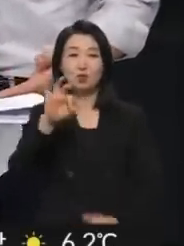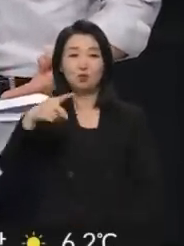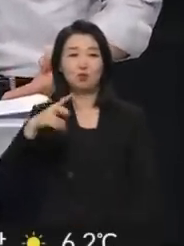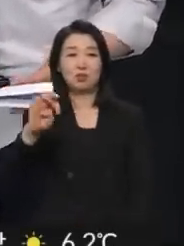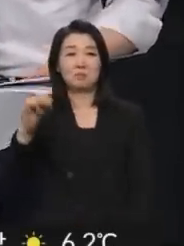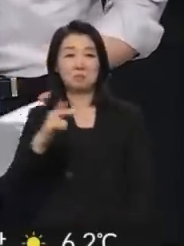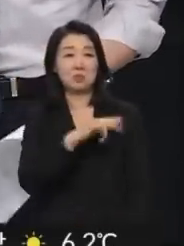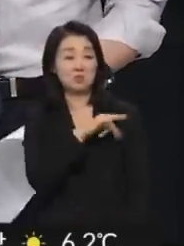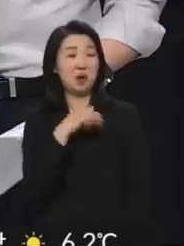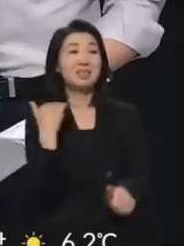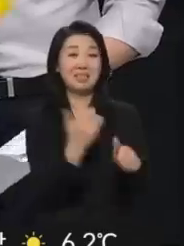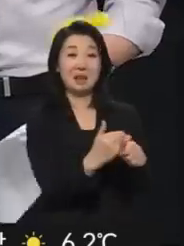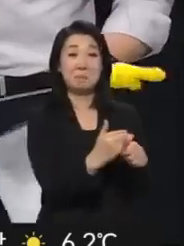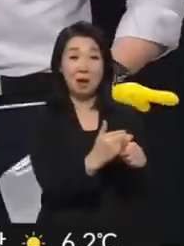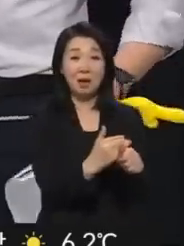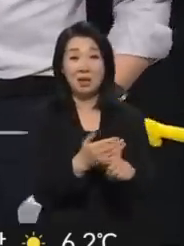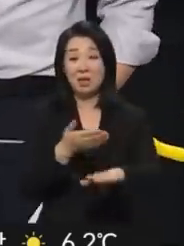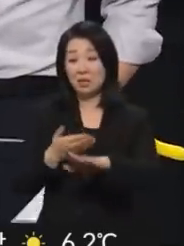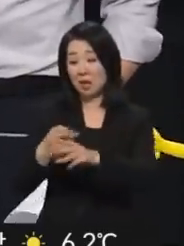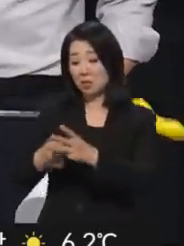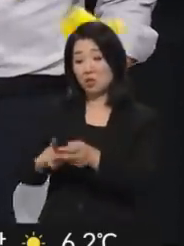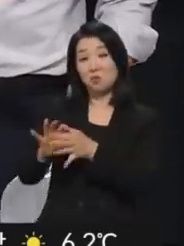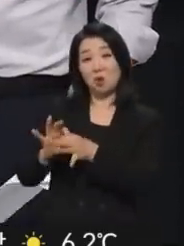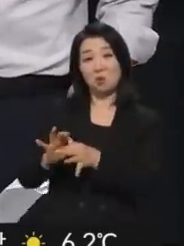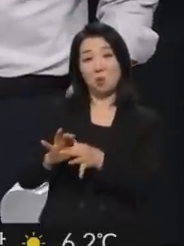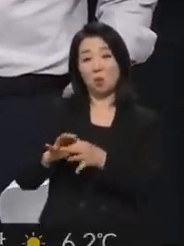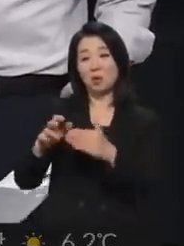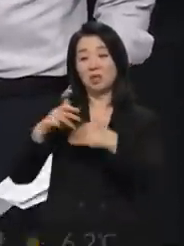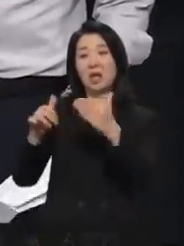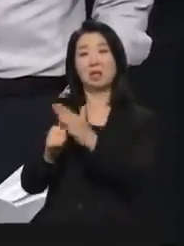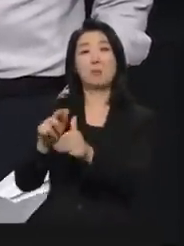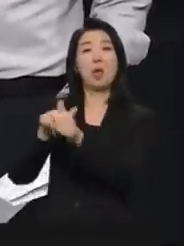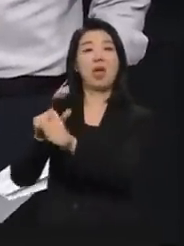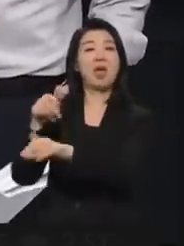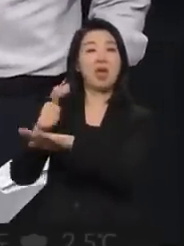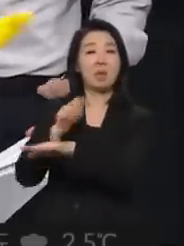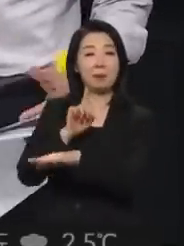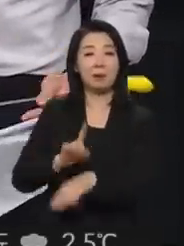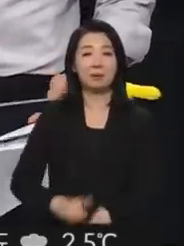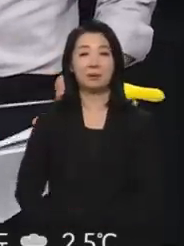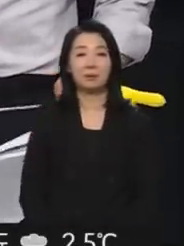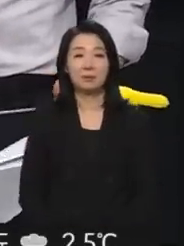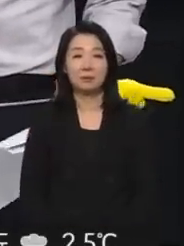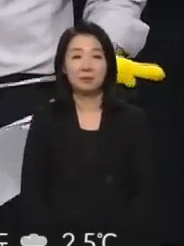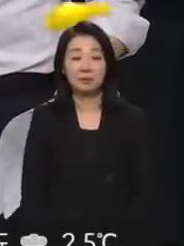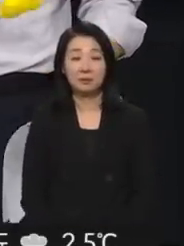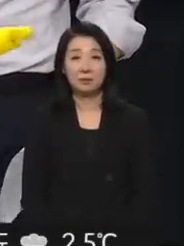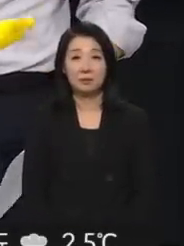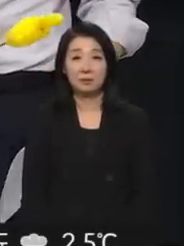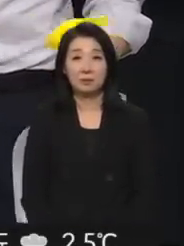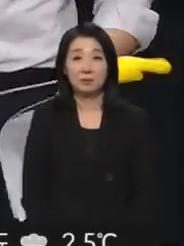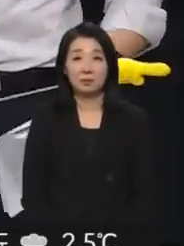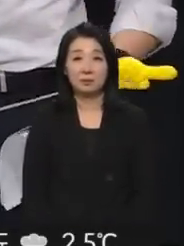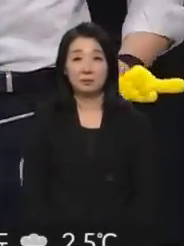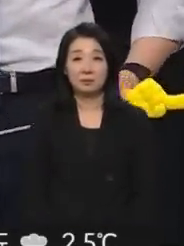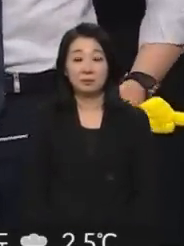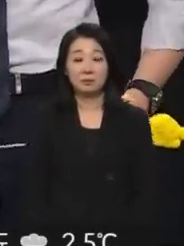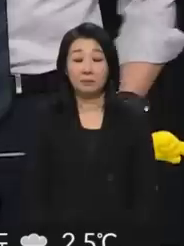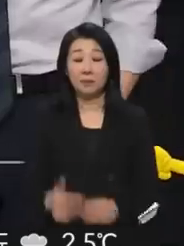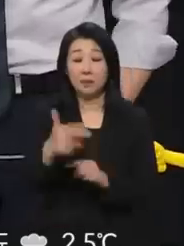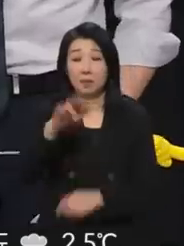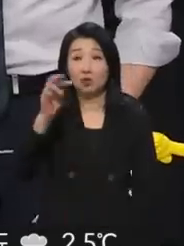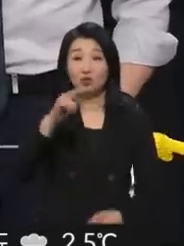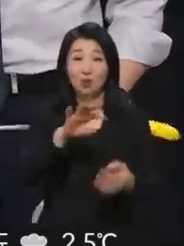유승민 전 의원을 자르고 다른 친윤계 후보를 당대표로 앉히려고 한다는 말로 해석이 되는데요. 친 이준석계 의원들도